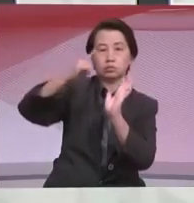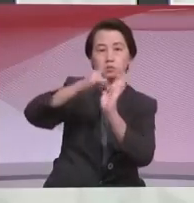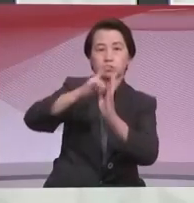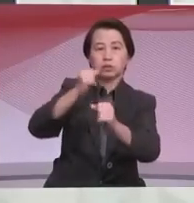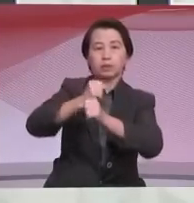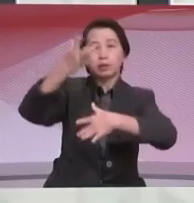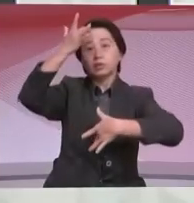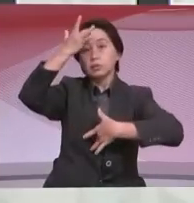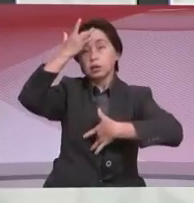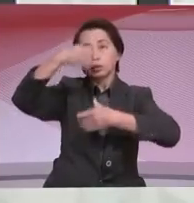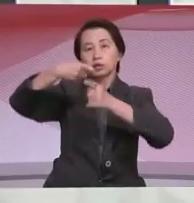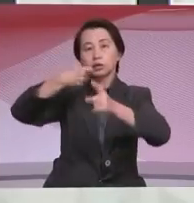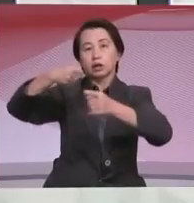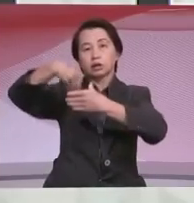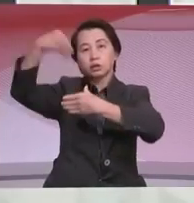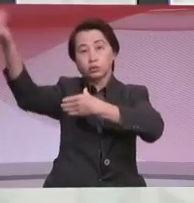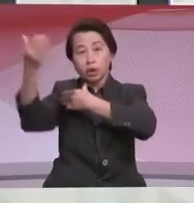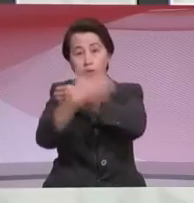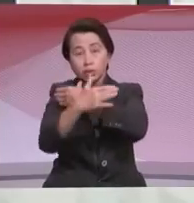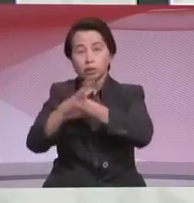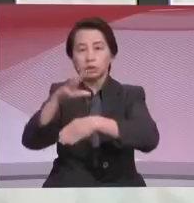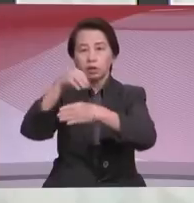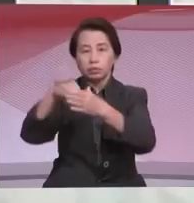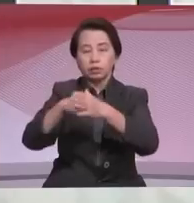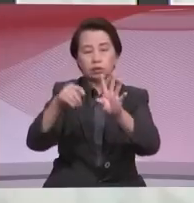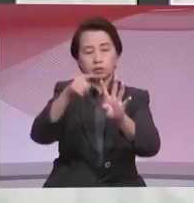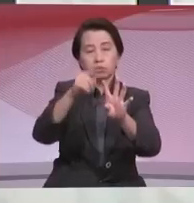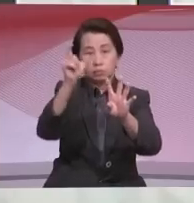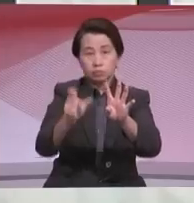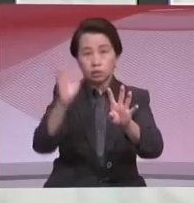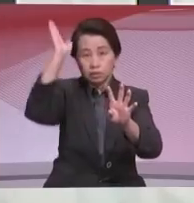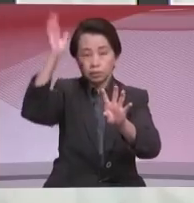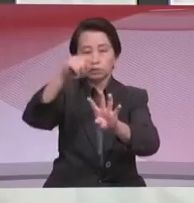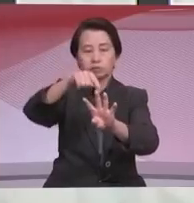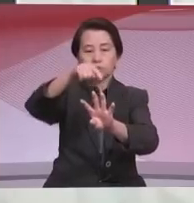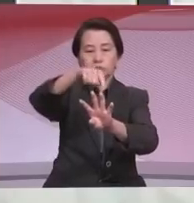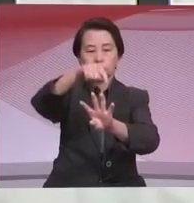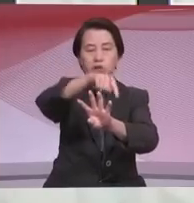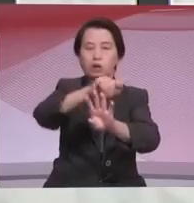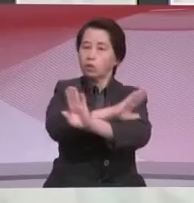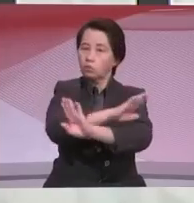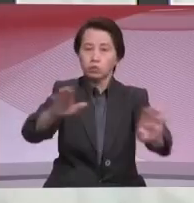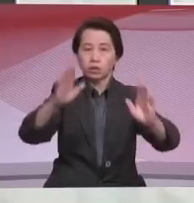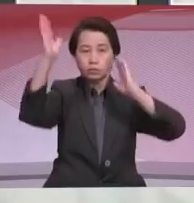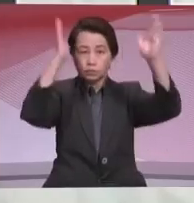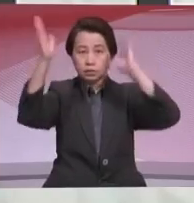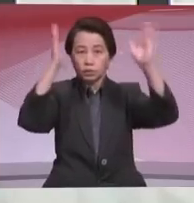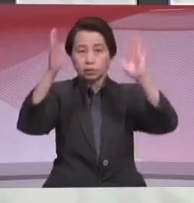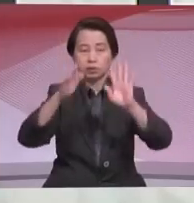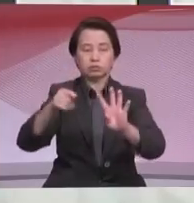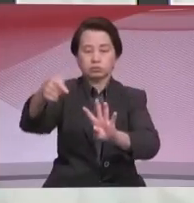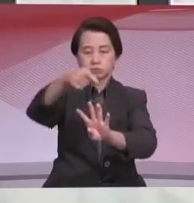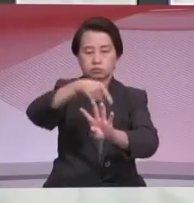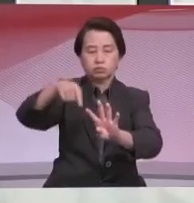mendapat jangkitan di luar negara yang melibatkan seorang warga negara dan 3 bukan warga negara. Mereka